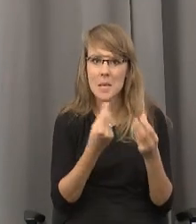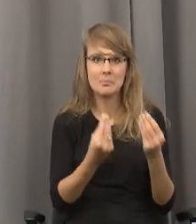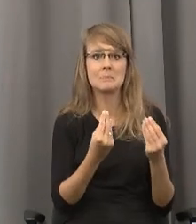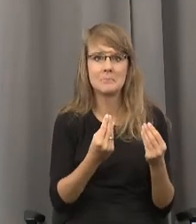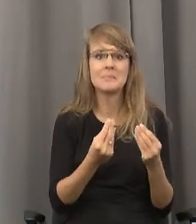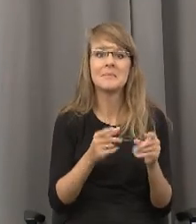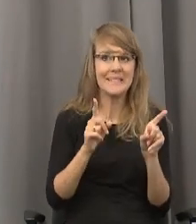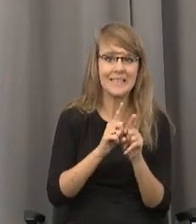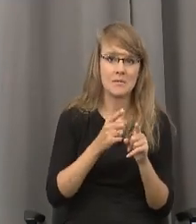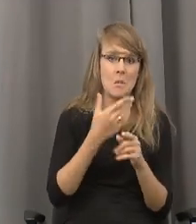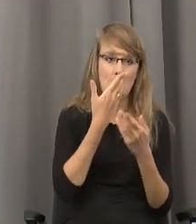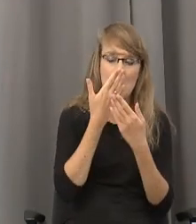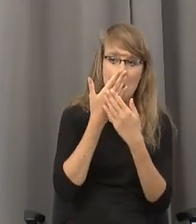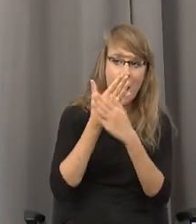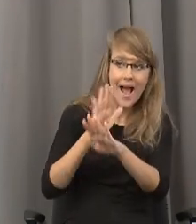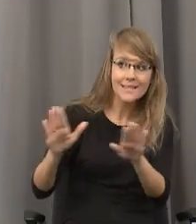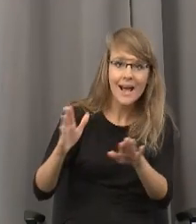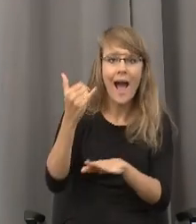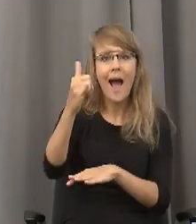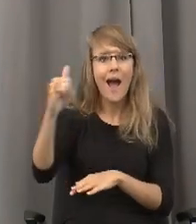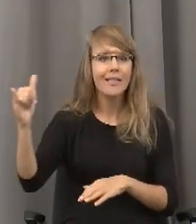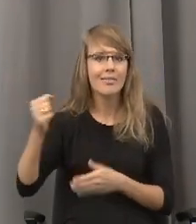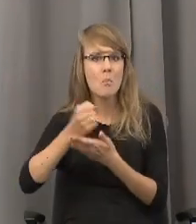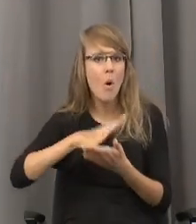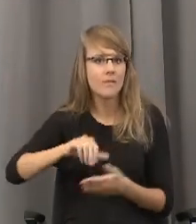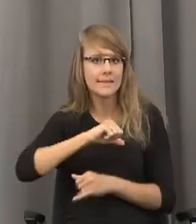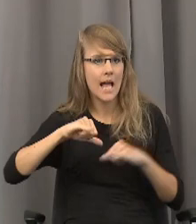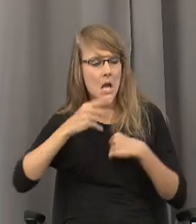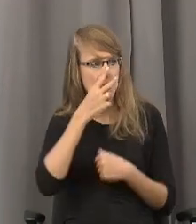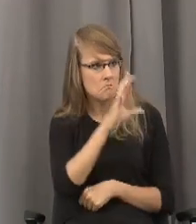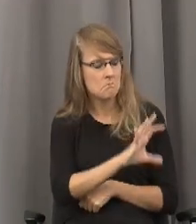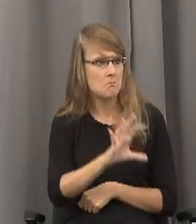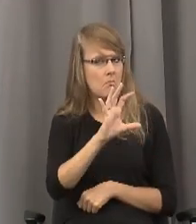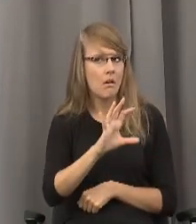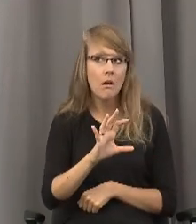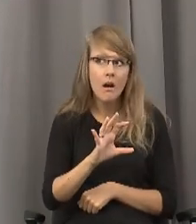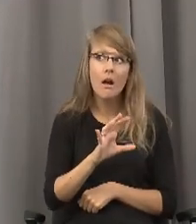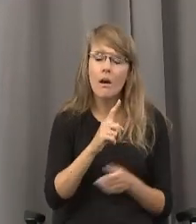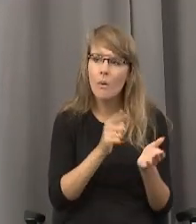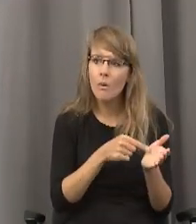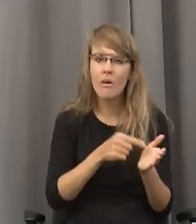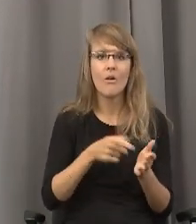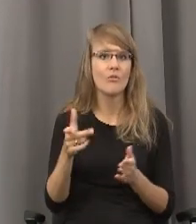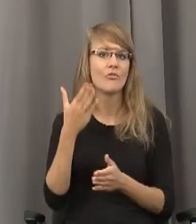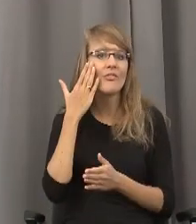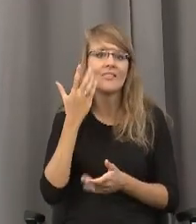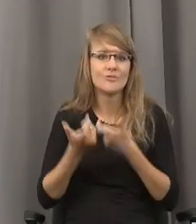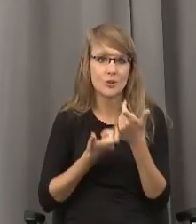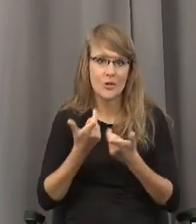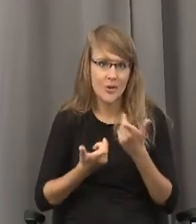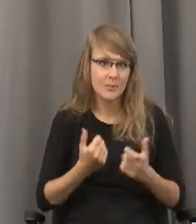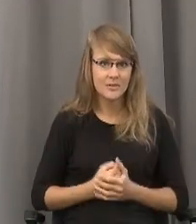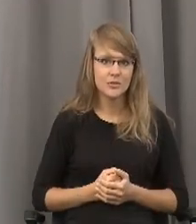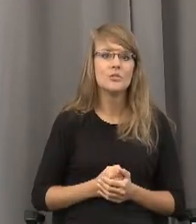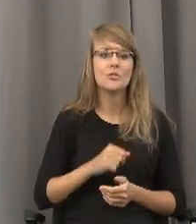kolejne samorządy, kolejne powiaty, kolejne miasta i taka jest rola samorządu. Także również naszego Stowarzyszenia